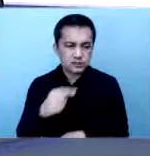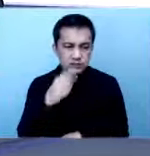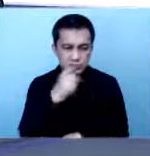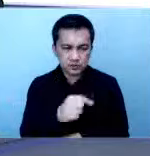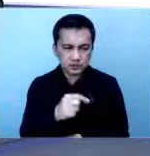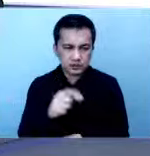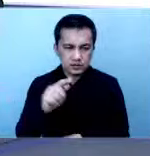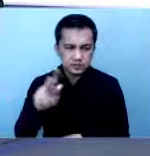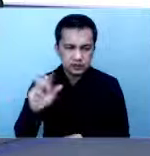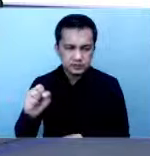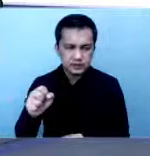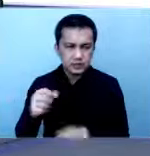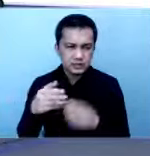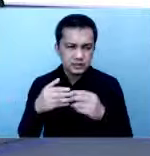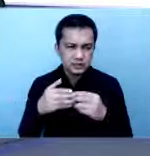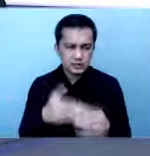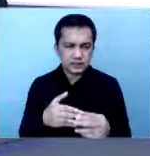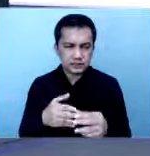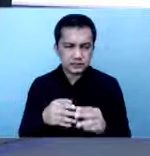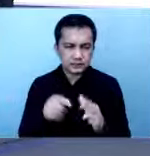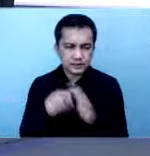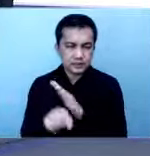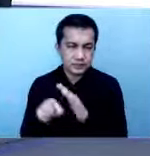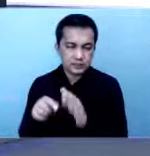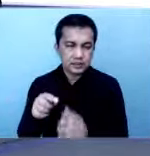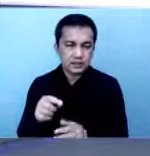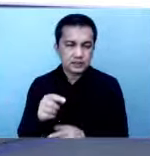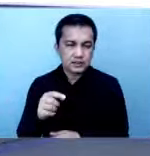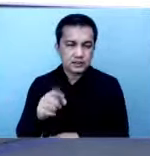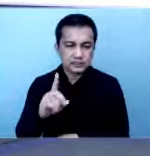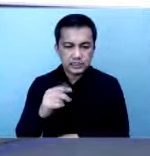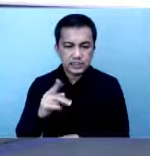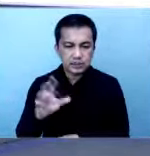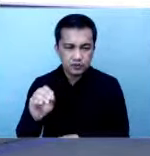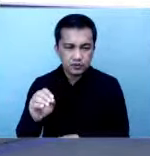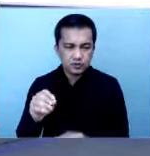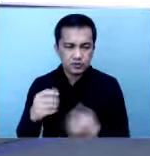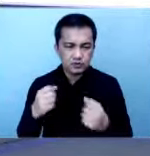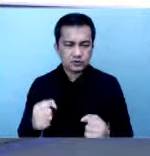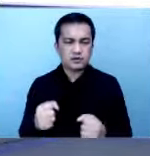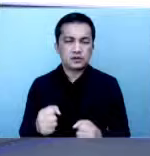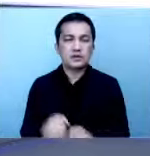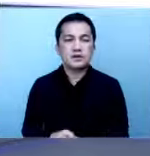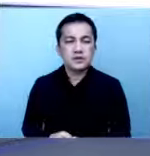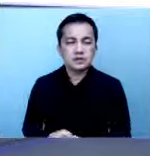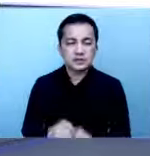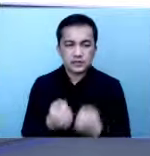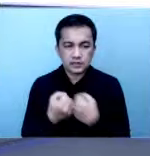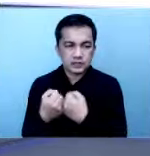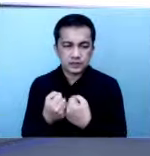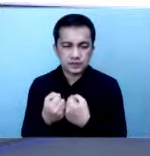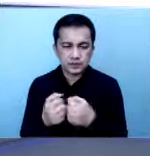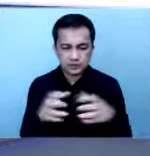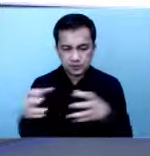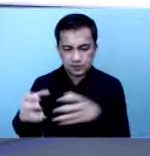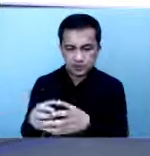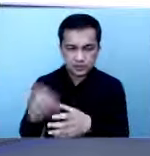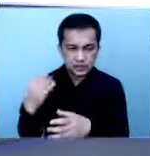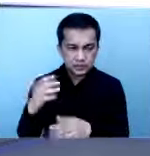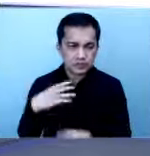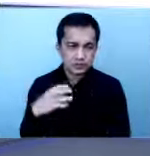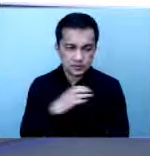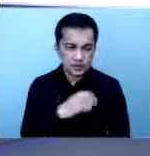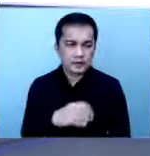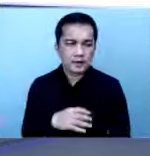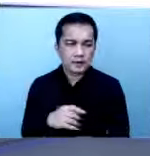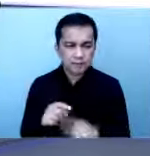Teves ang mastermind sa patay o pagpatay kay Degamo. Lumakas ngayon ang laban ng kampo ng dating kongresista.